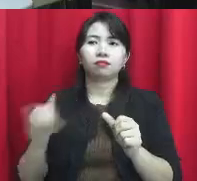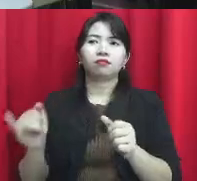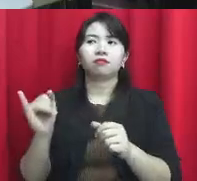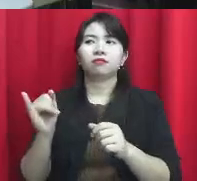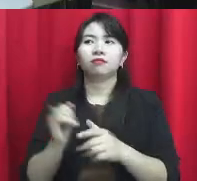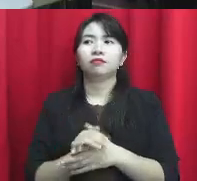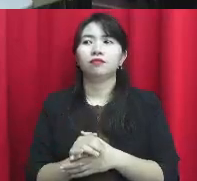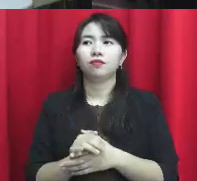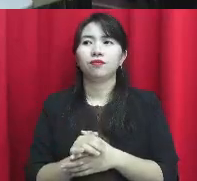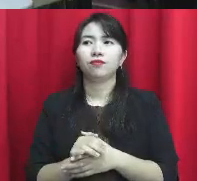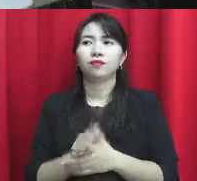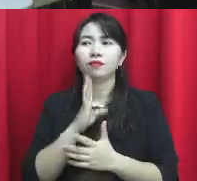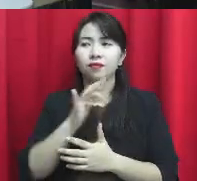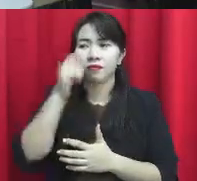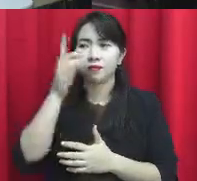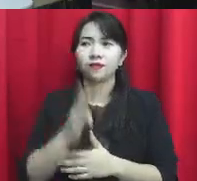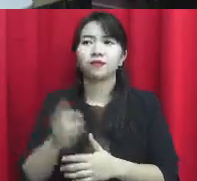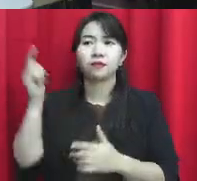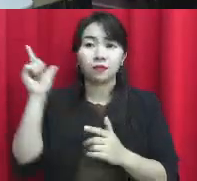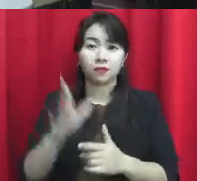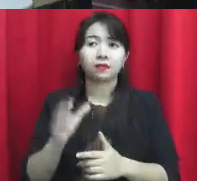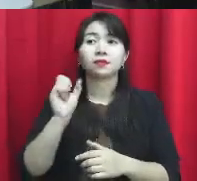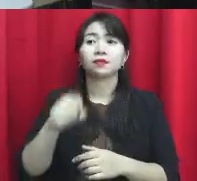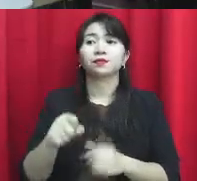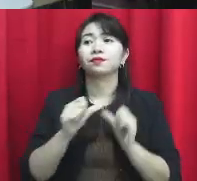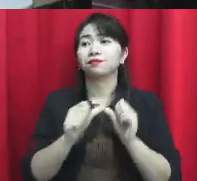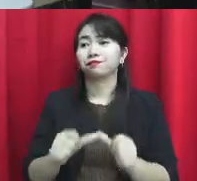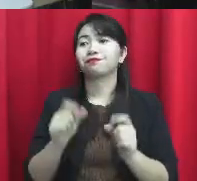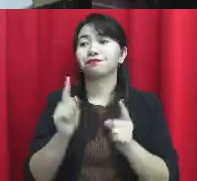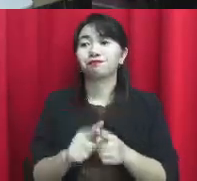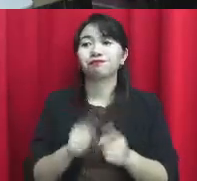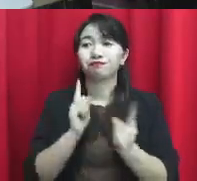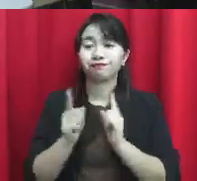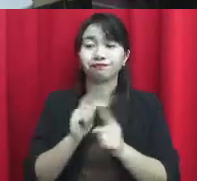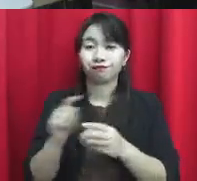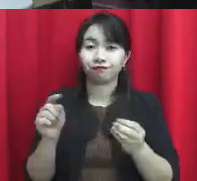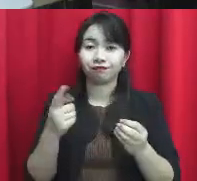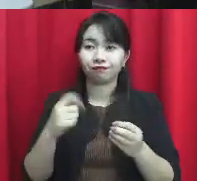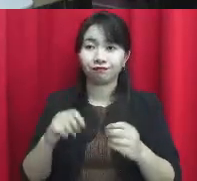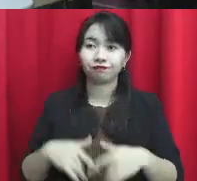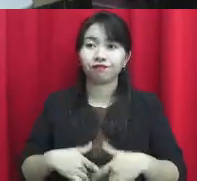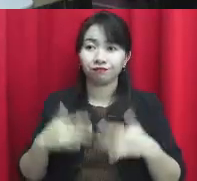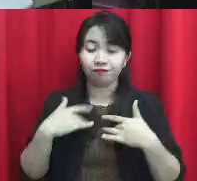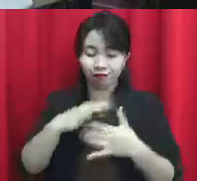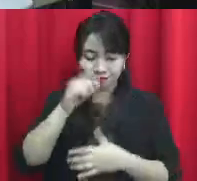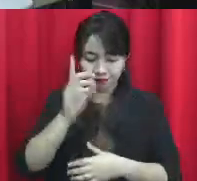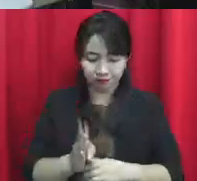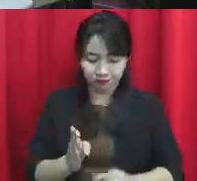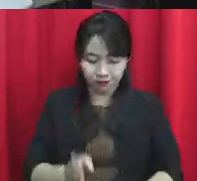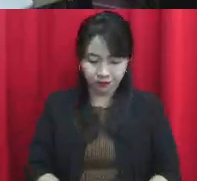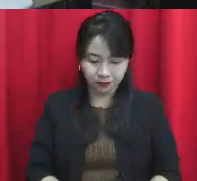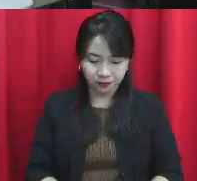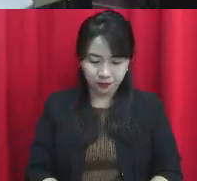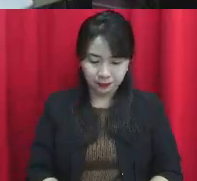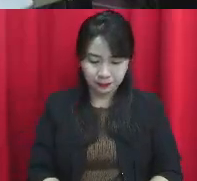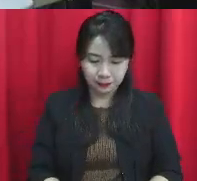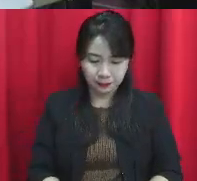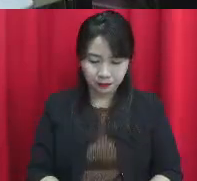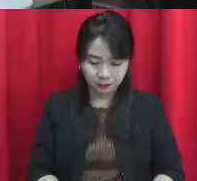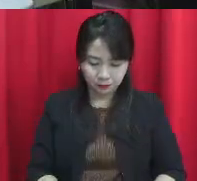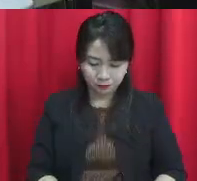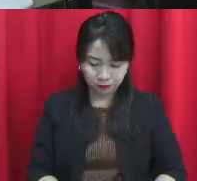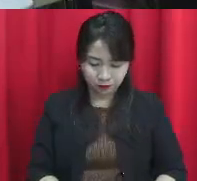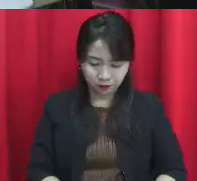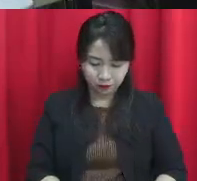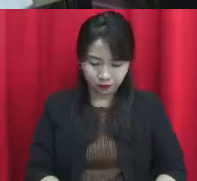goal Later by the grace of God ay patuloy na mangusap ang Diyos sa buhay ng mga kabataan because pagamot may invitation doon I Believe may Meron ba